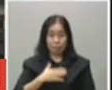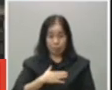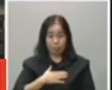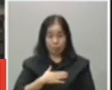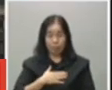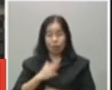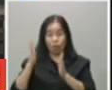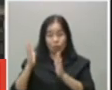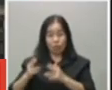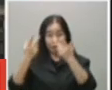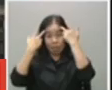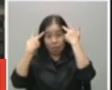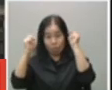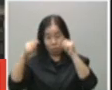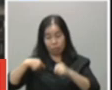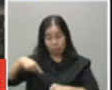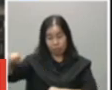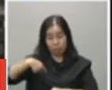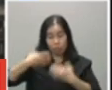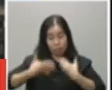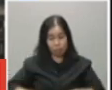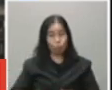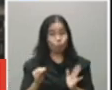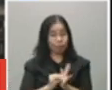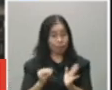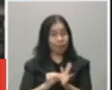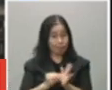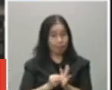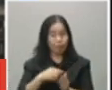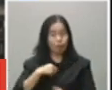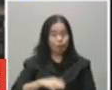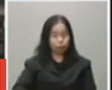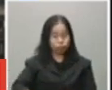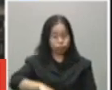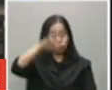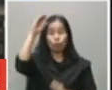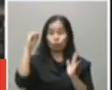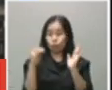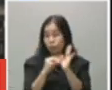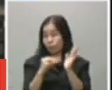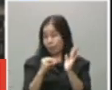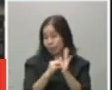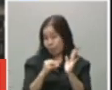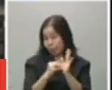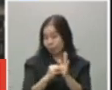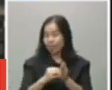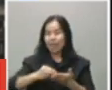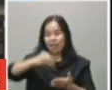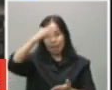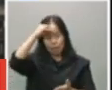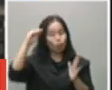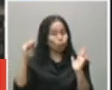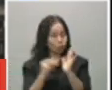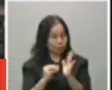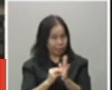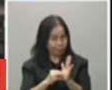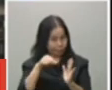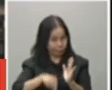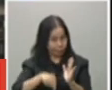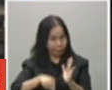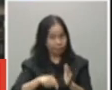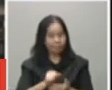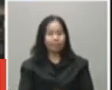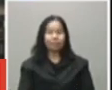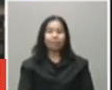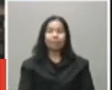กรุงเทพครับผมเกิดกรุงเทพโตกรุงเทพศึกษาที่กรุงเทพขออนุญาตท่านประธ